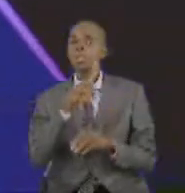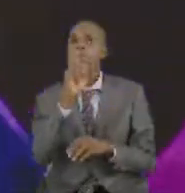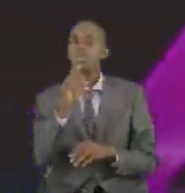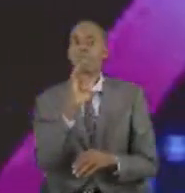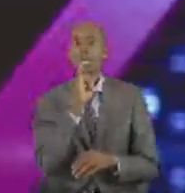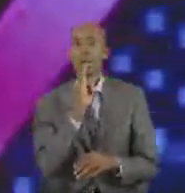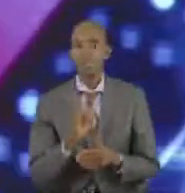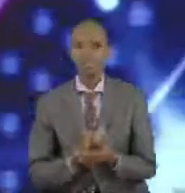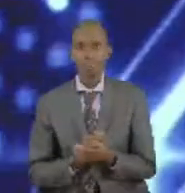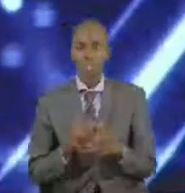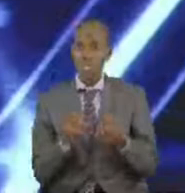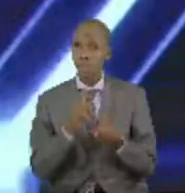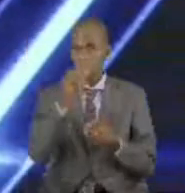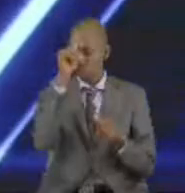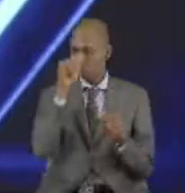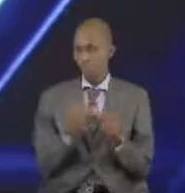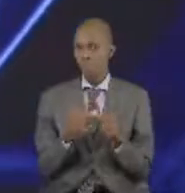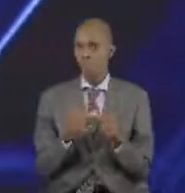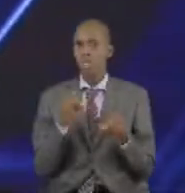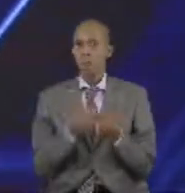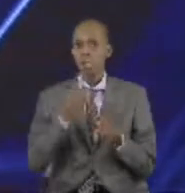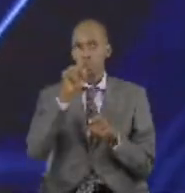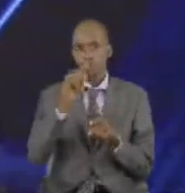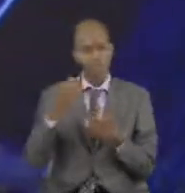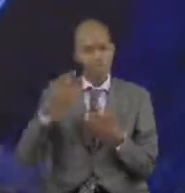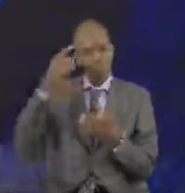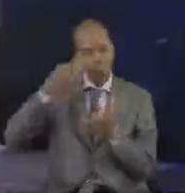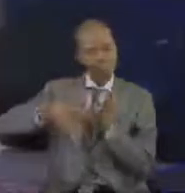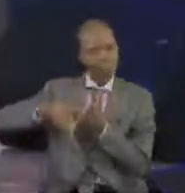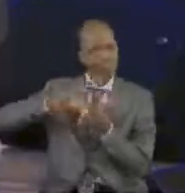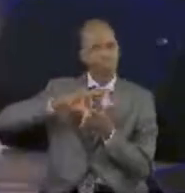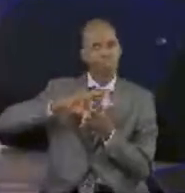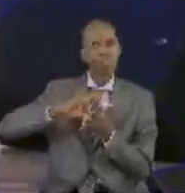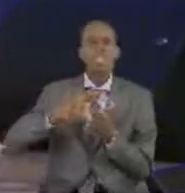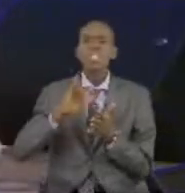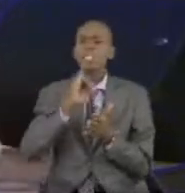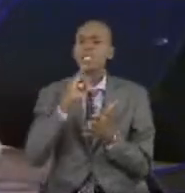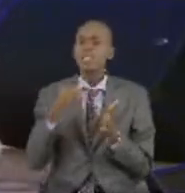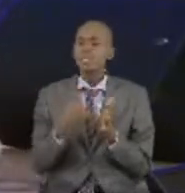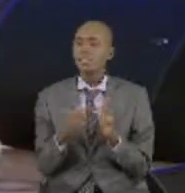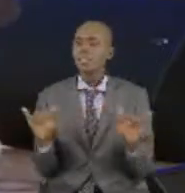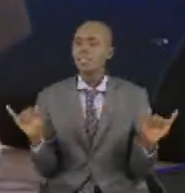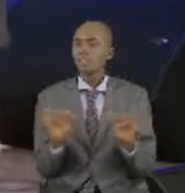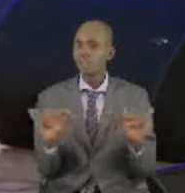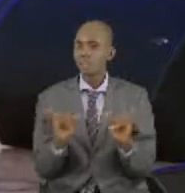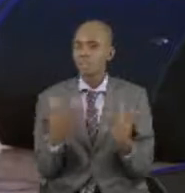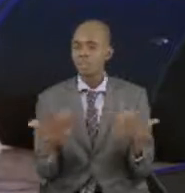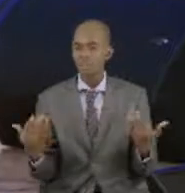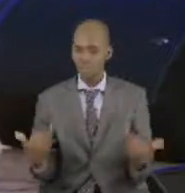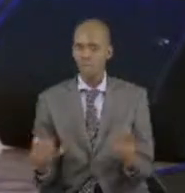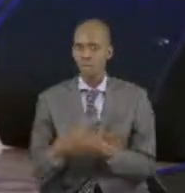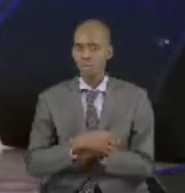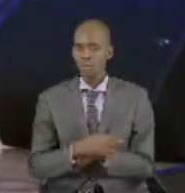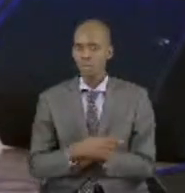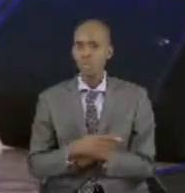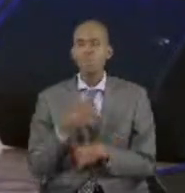de la conviction maintenant la question qui se pose est comme vous vous rappellez comme vous vous souvenez est-ce que cela un acteur est-ce que vous